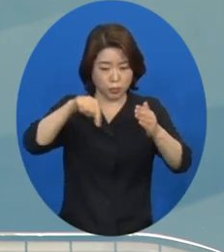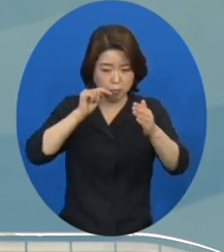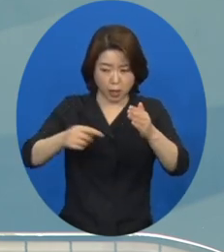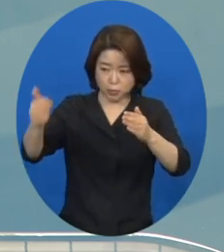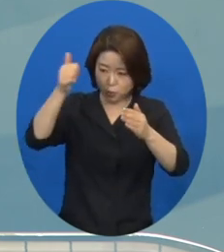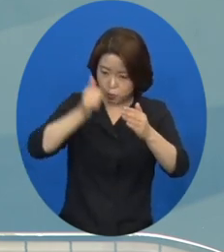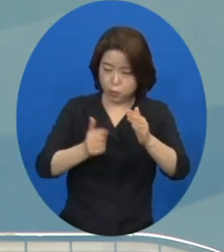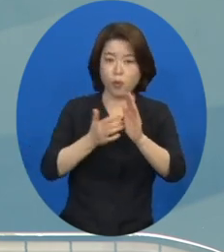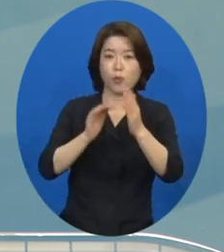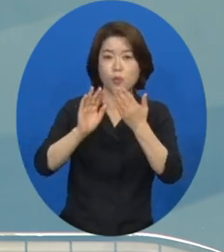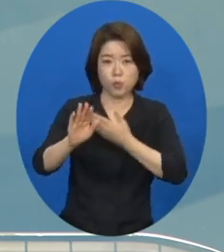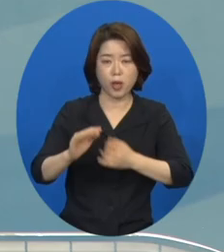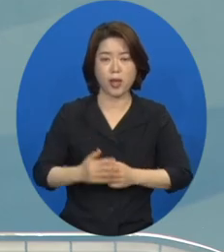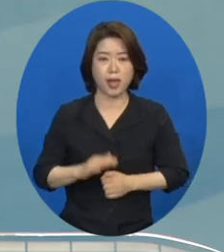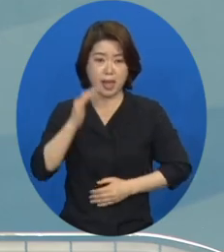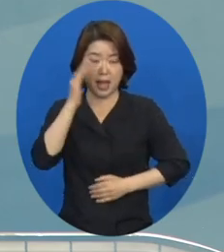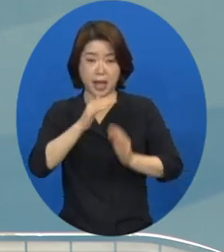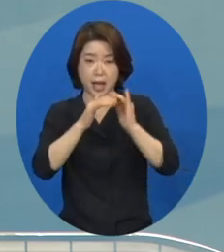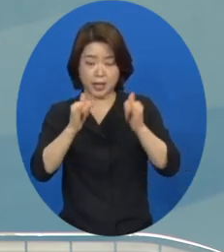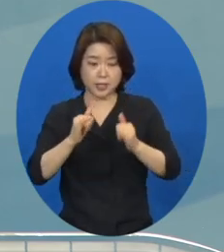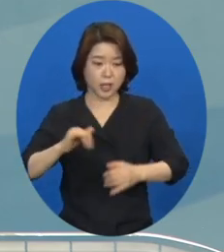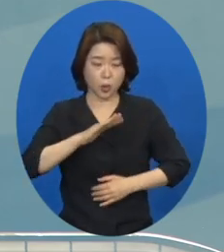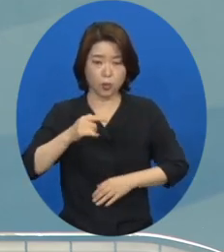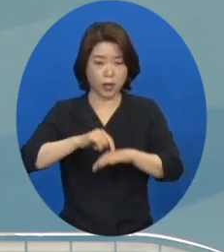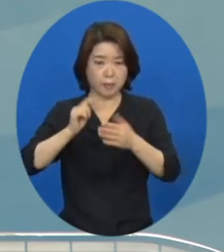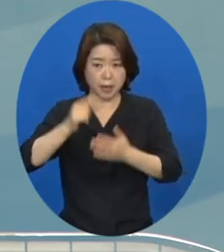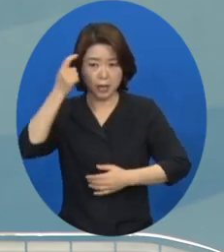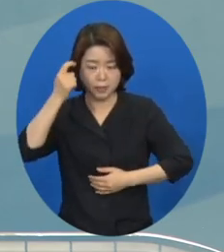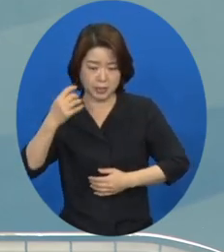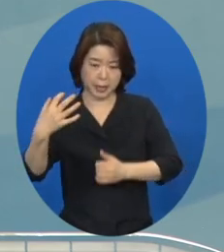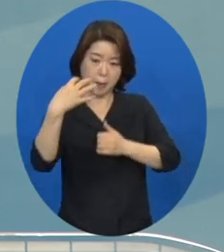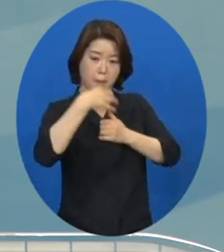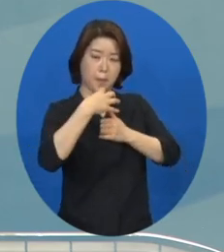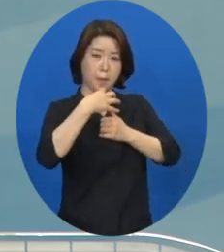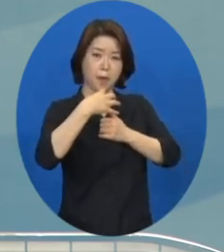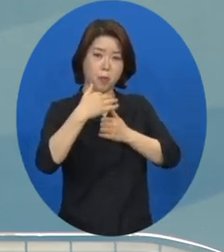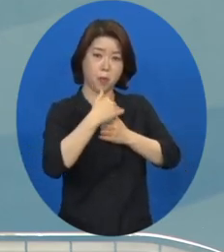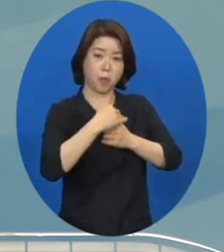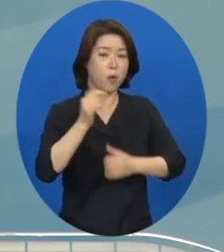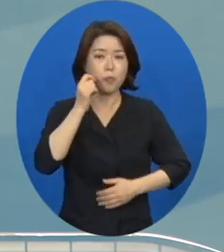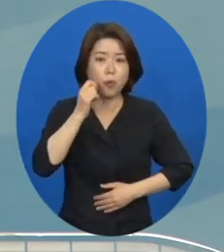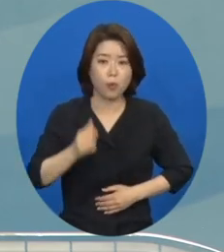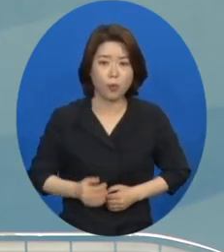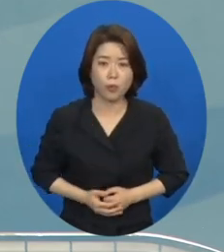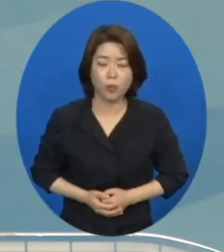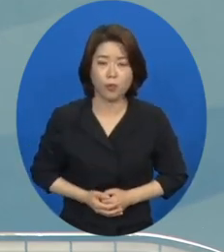이유예요. 악한 자가 우리의 마음과 생각을 지배하지 못하게 하기 위해서,